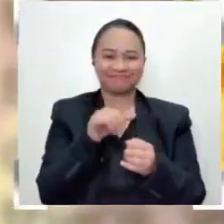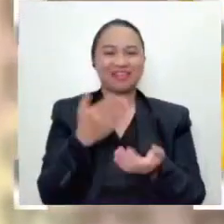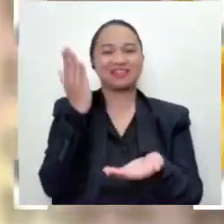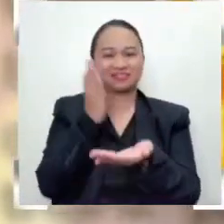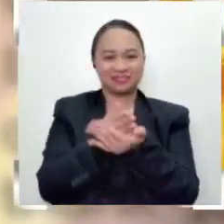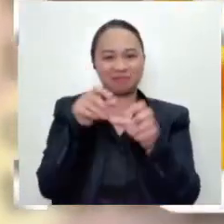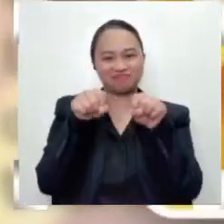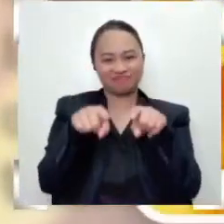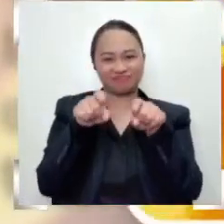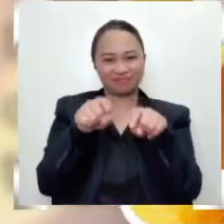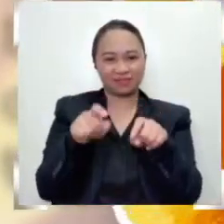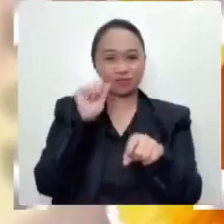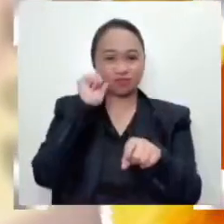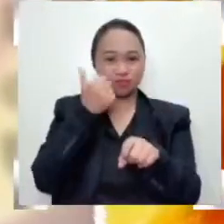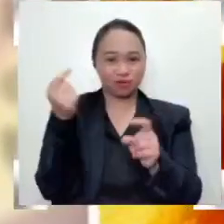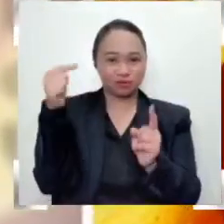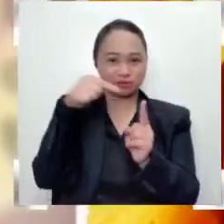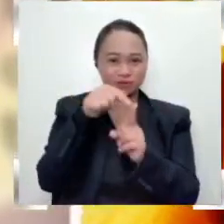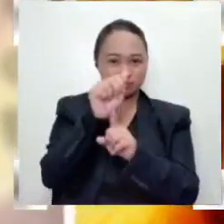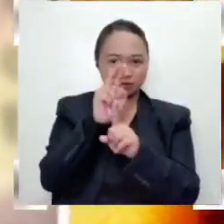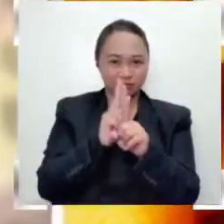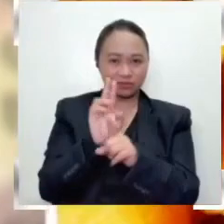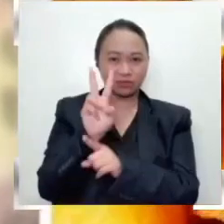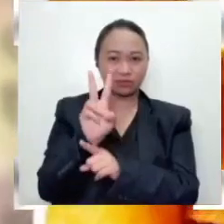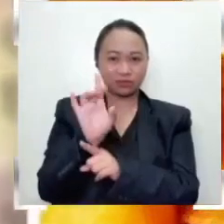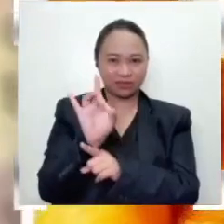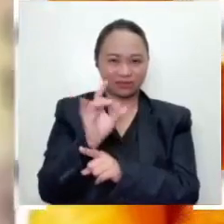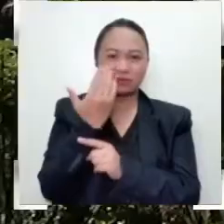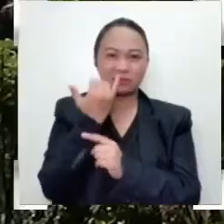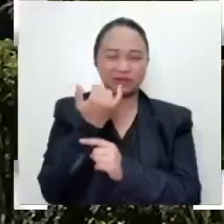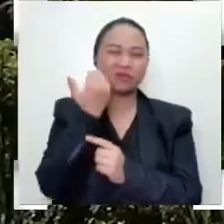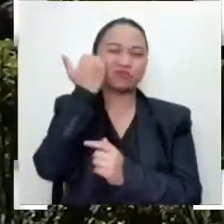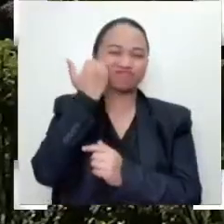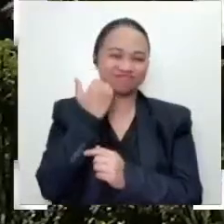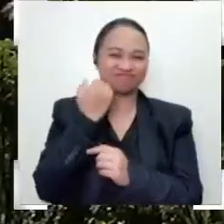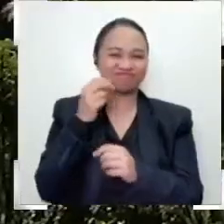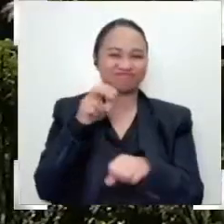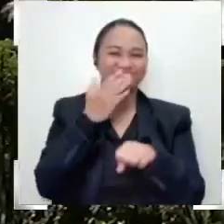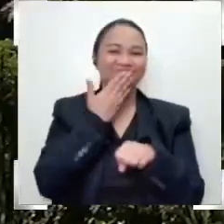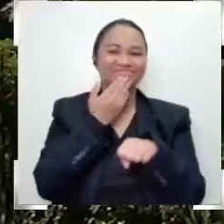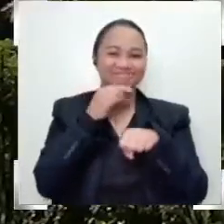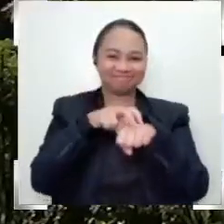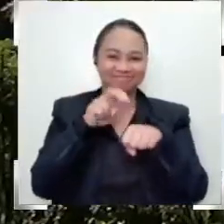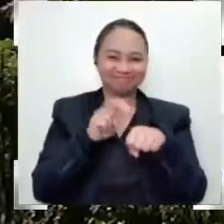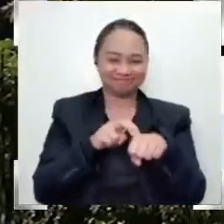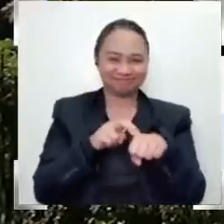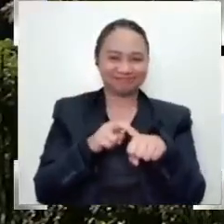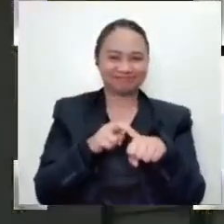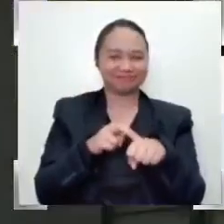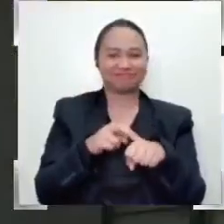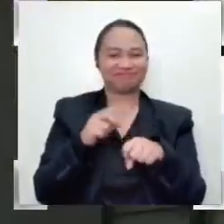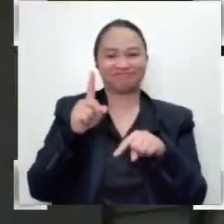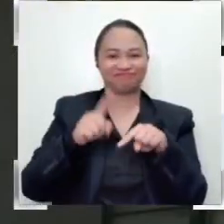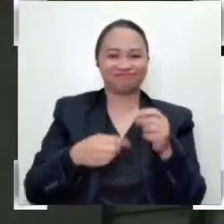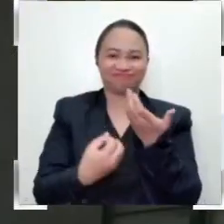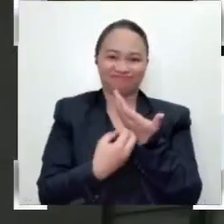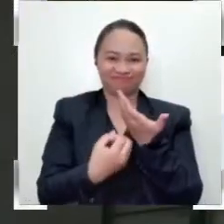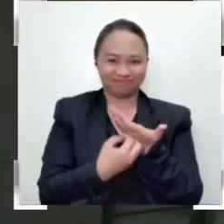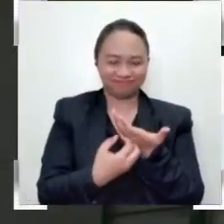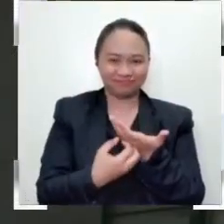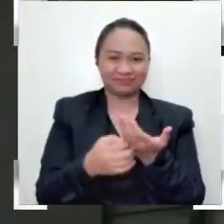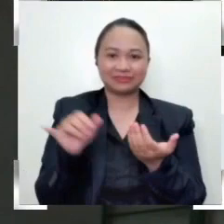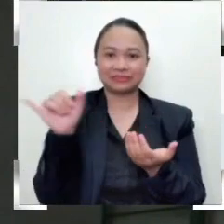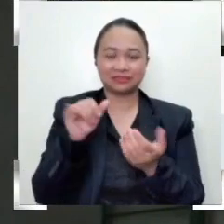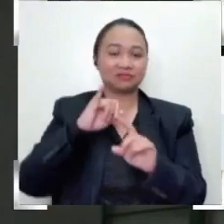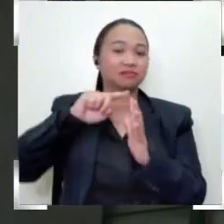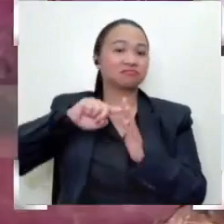28. Kulang din daw ang supply nila ng kamote dahil sa tag-ulan. Nagsimula ngang bumaba ang supply ng kamote noong Hulyo, sabi ng Department